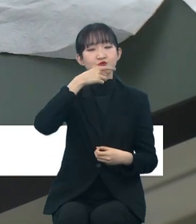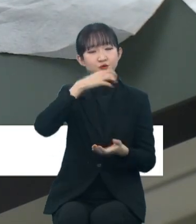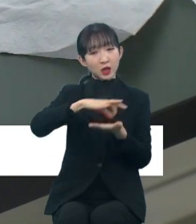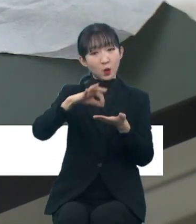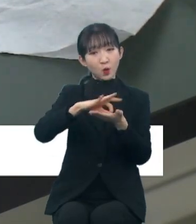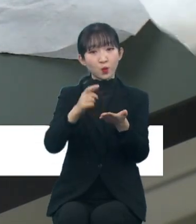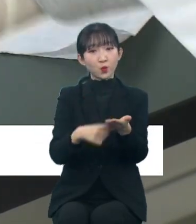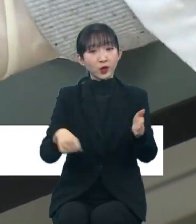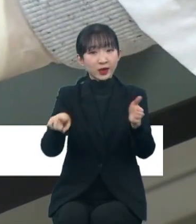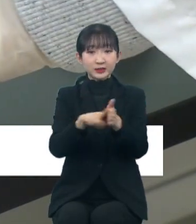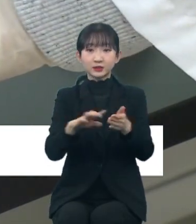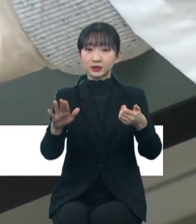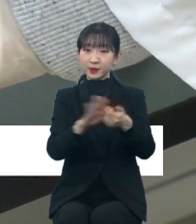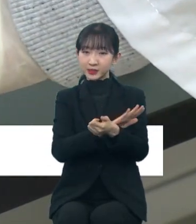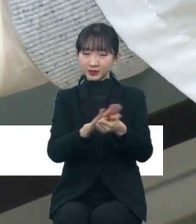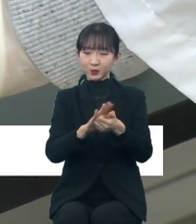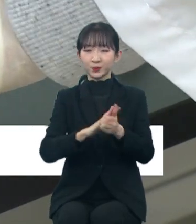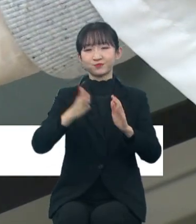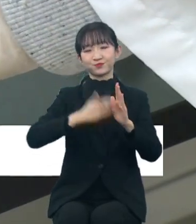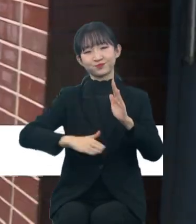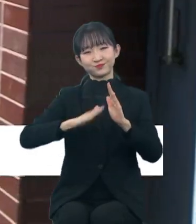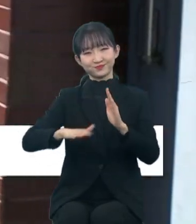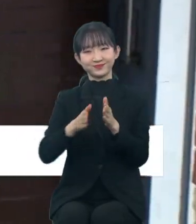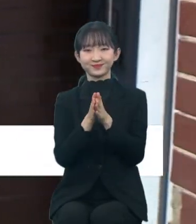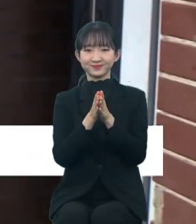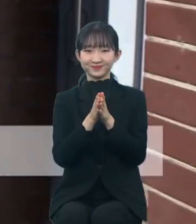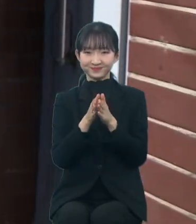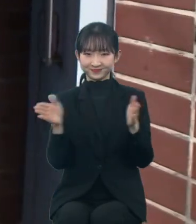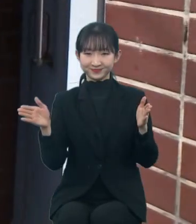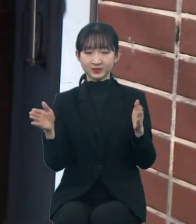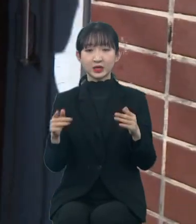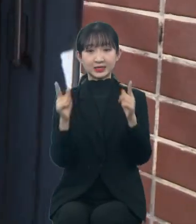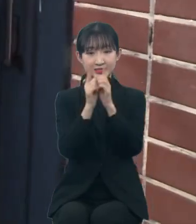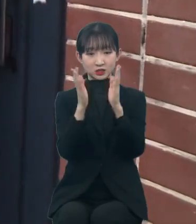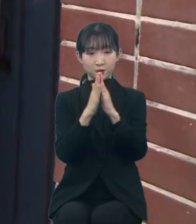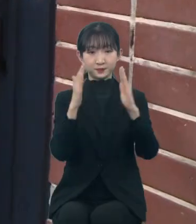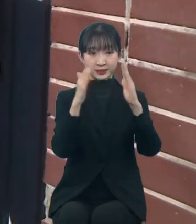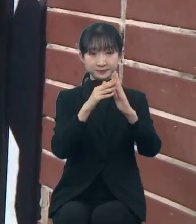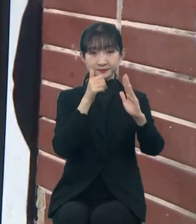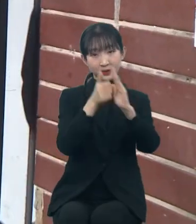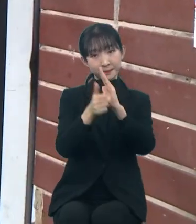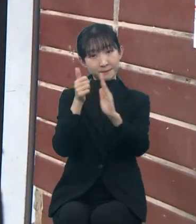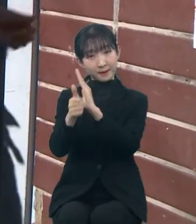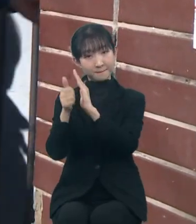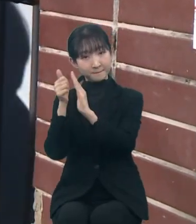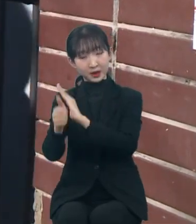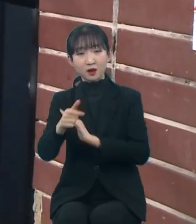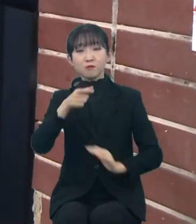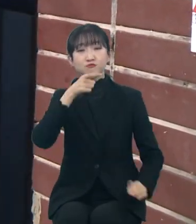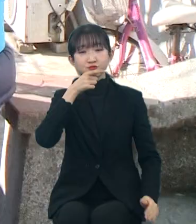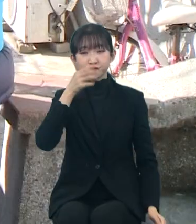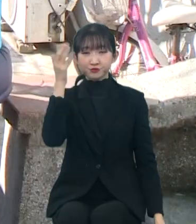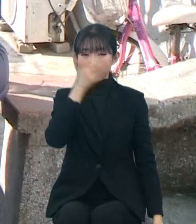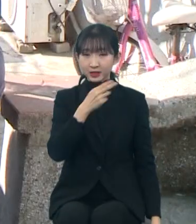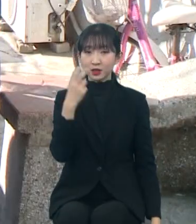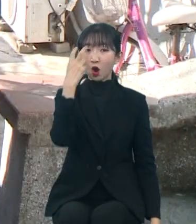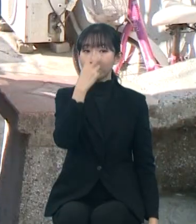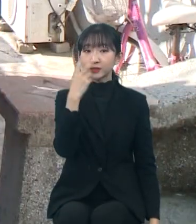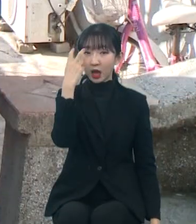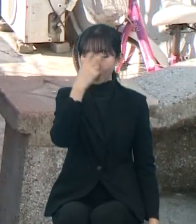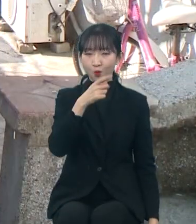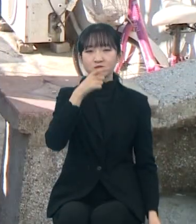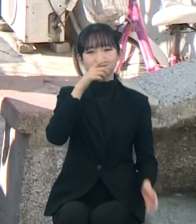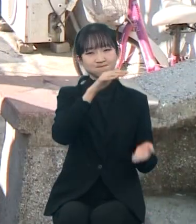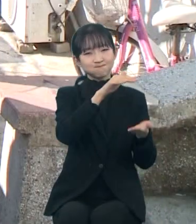워터케어 서비스도 본격적으로 시행합니다. 가정집을 직접 찾아가 무료로 수돗물 수질 검사를 하고 배관